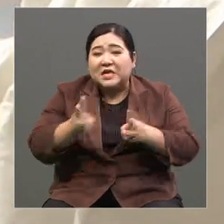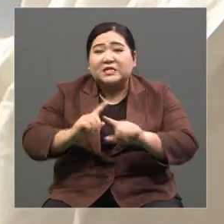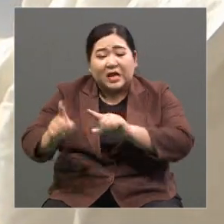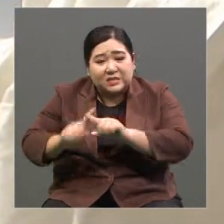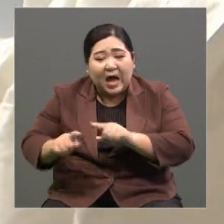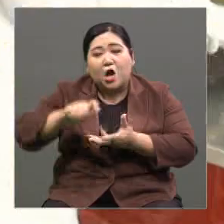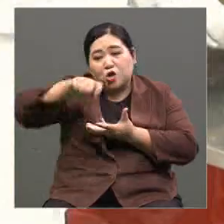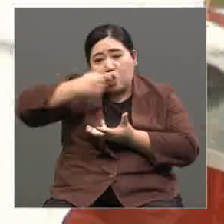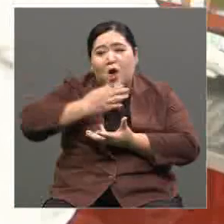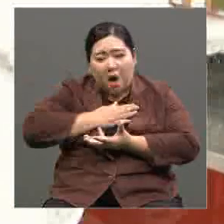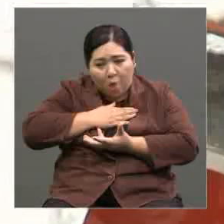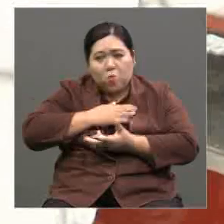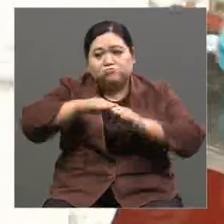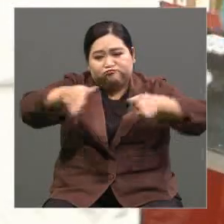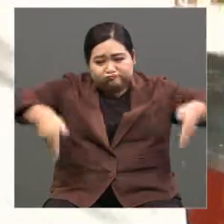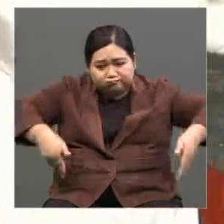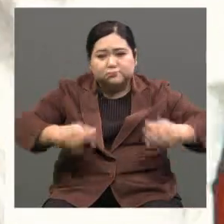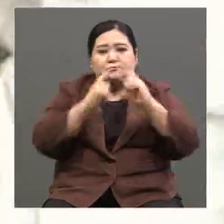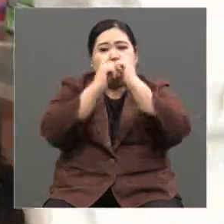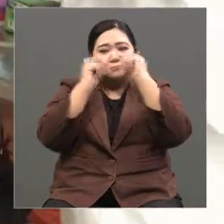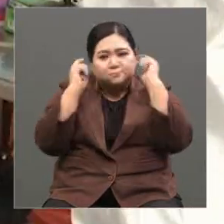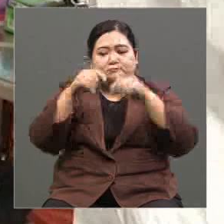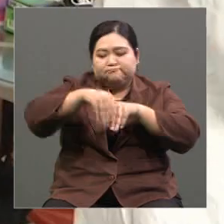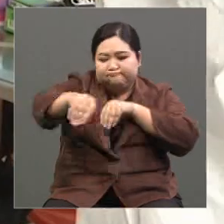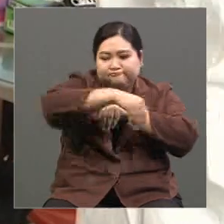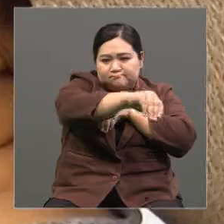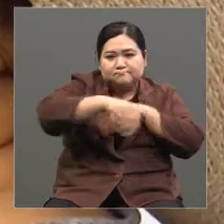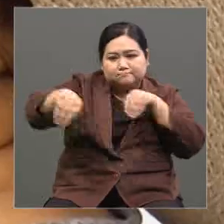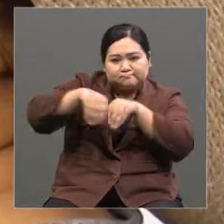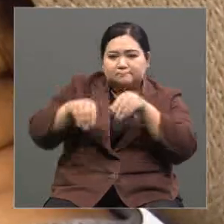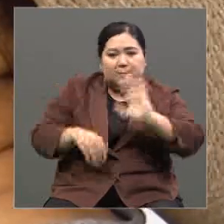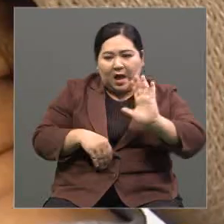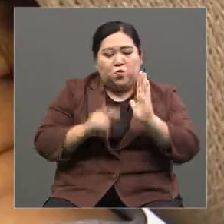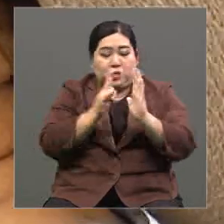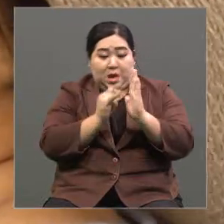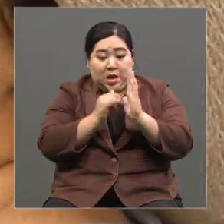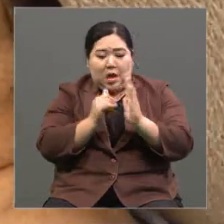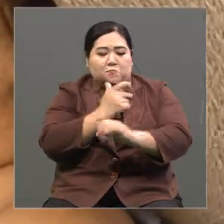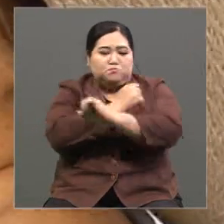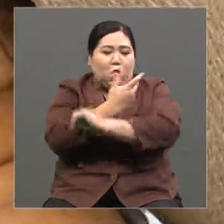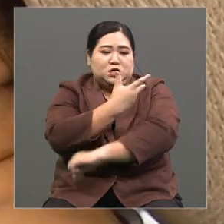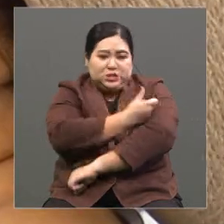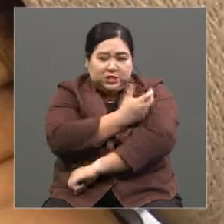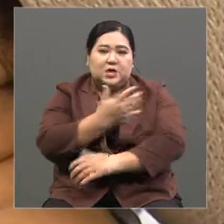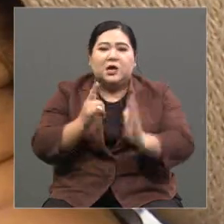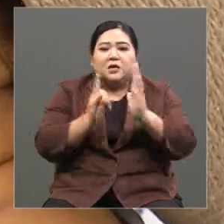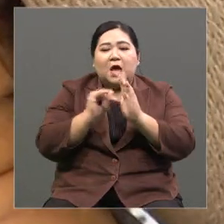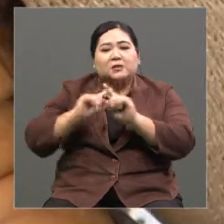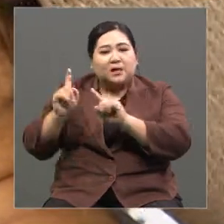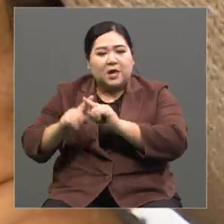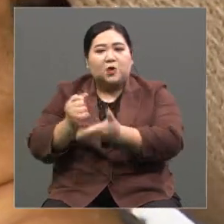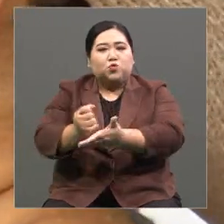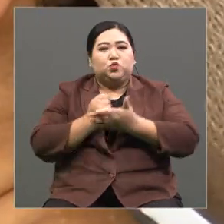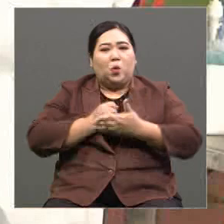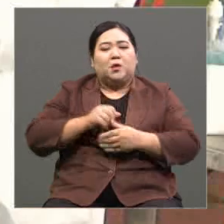หรือจะเป็นช้อนเราใส่หน้ากากอนามัยเว้นระยะห่างทางสังคมการใช้ยาต้านไวรัสและแอนติบอดี้สังเคราะห์อันนี้มันจะช่วย